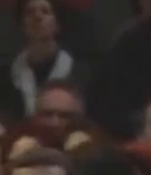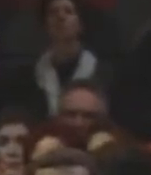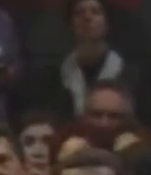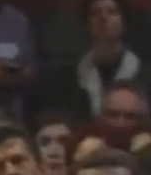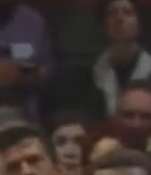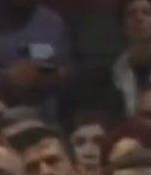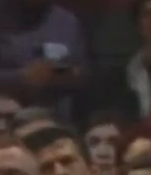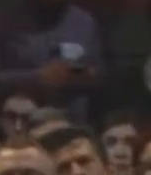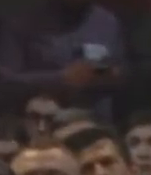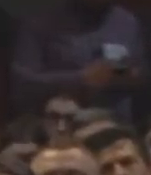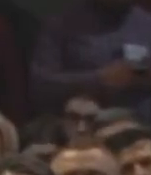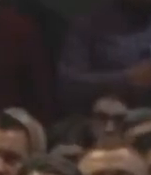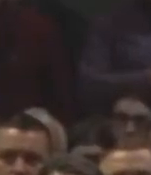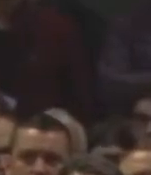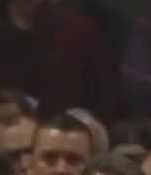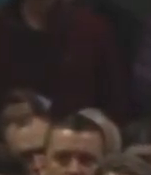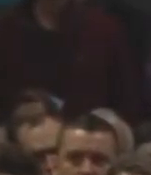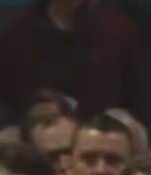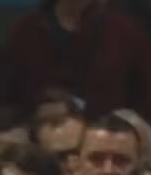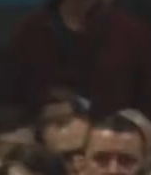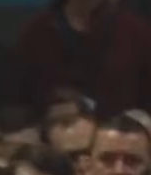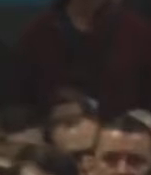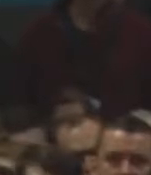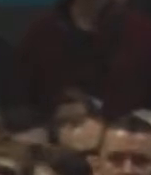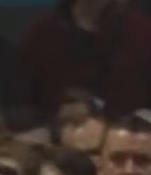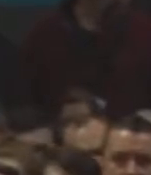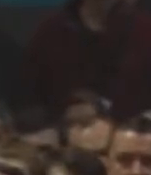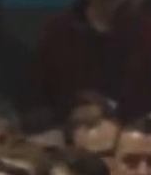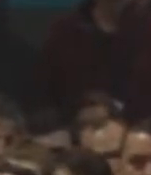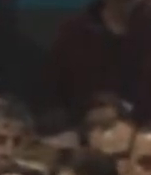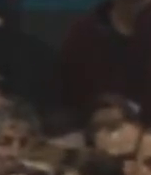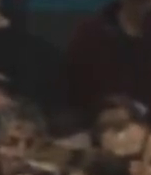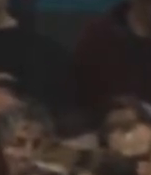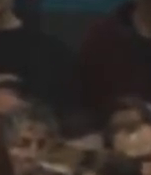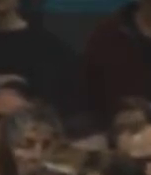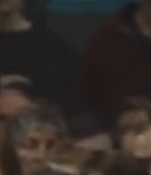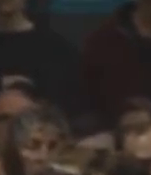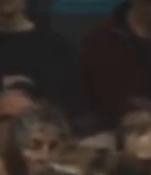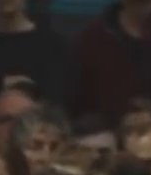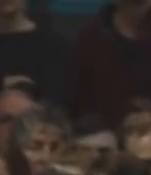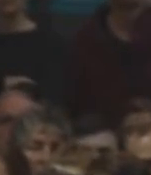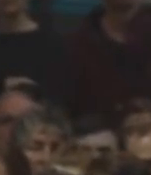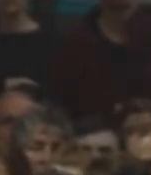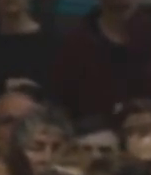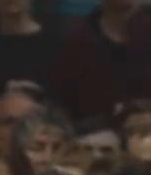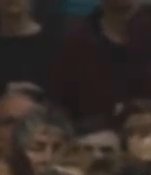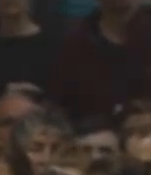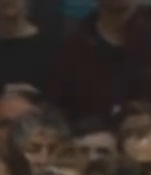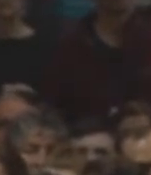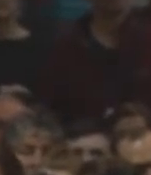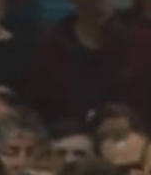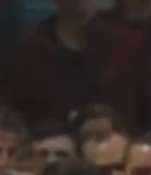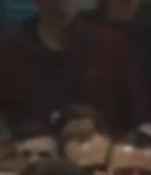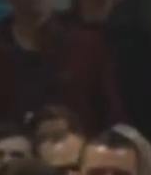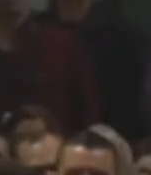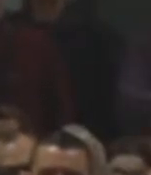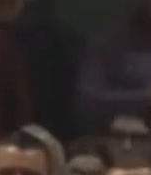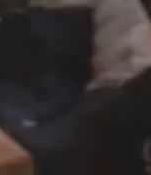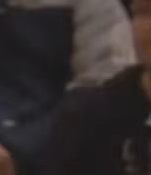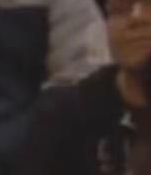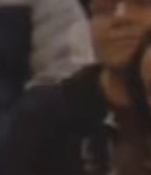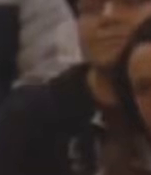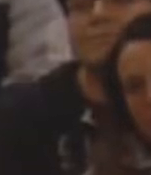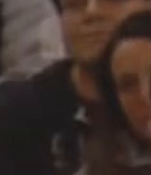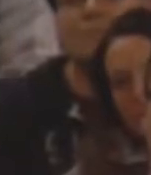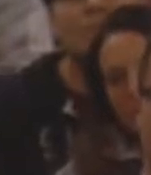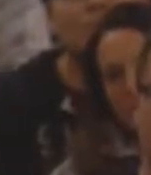en riposte à la destruction des entreprises, ne sont pas encore la forme la plus coutumière. Il est vrai que la loi n'a pas facilité